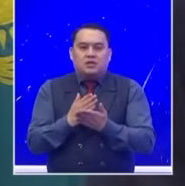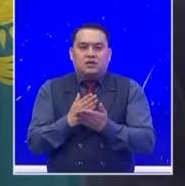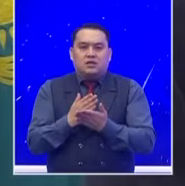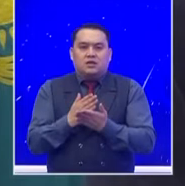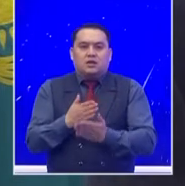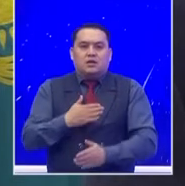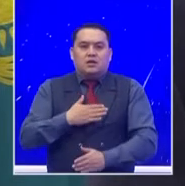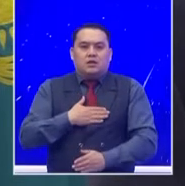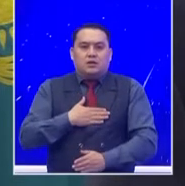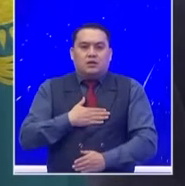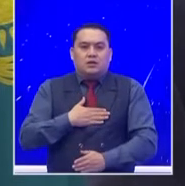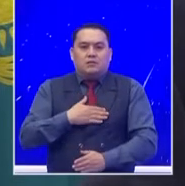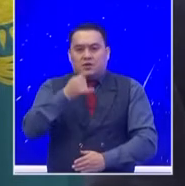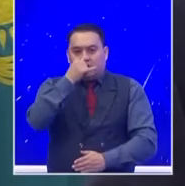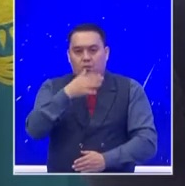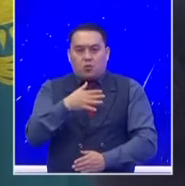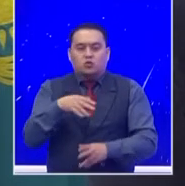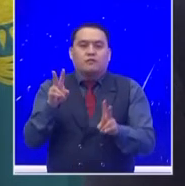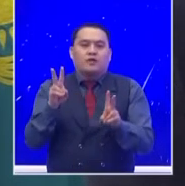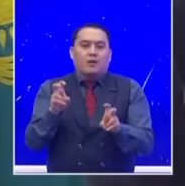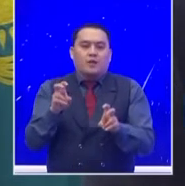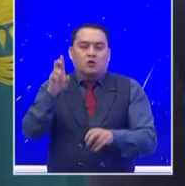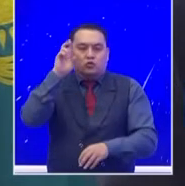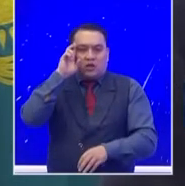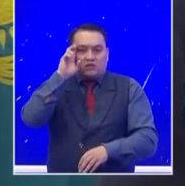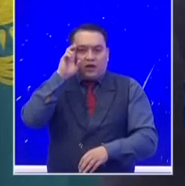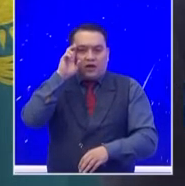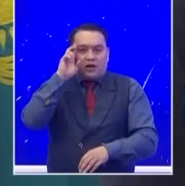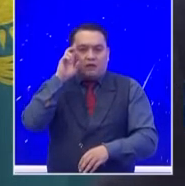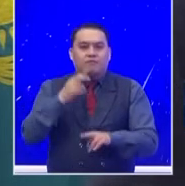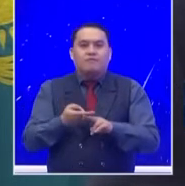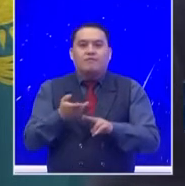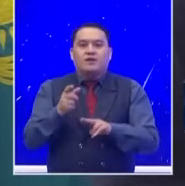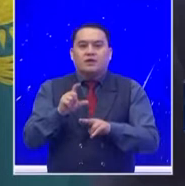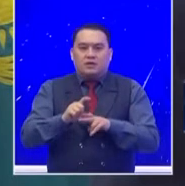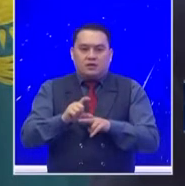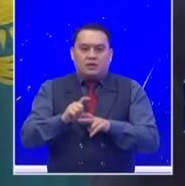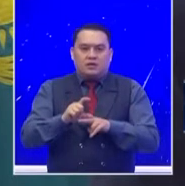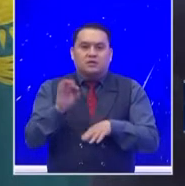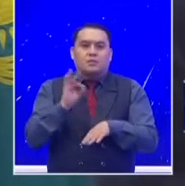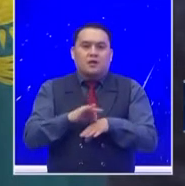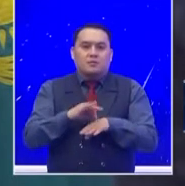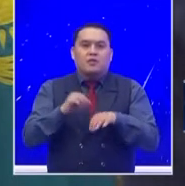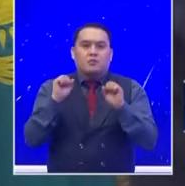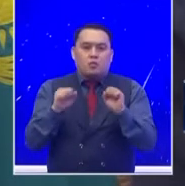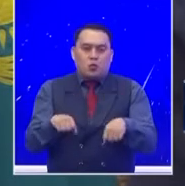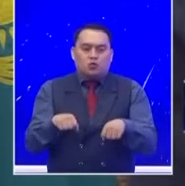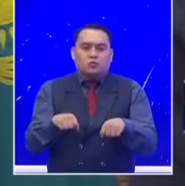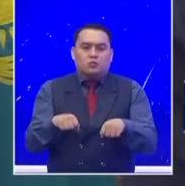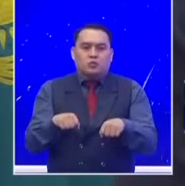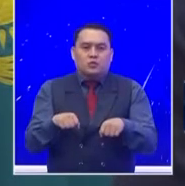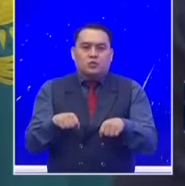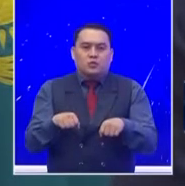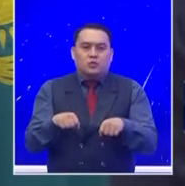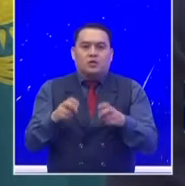есть мы не можем оказать в рамках нашей страны, то есть вот это заболевание мы можем вот